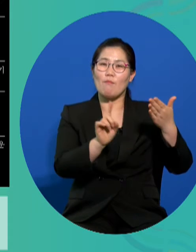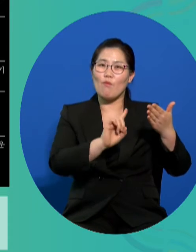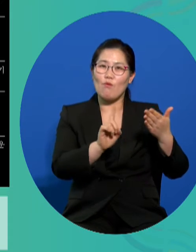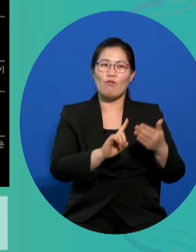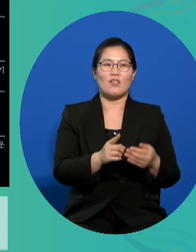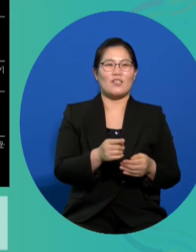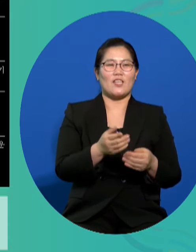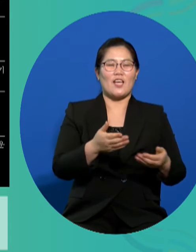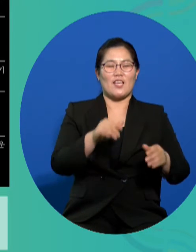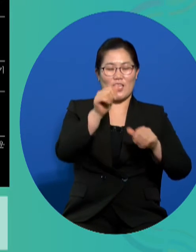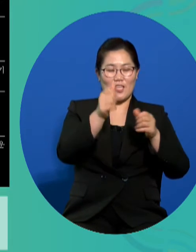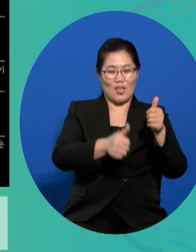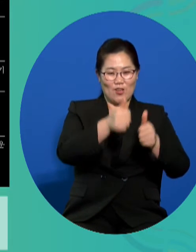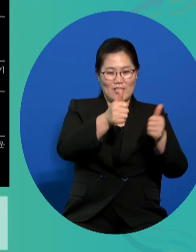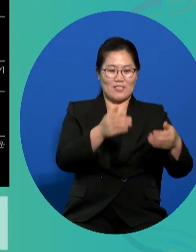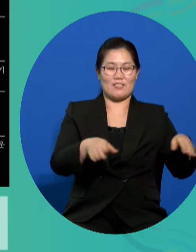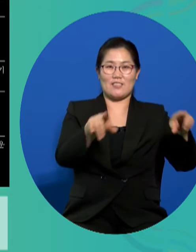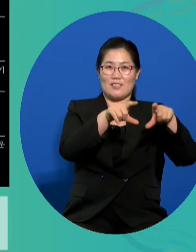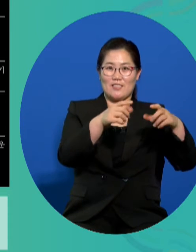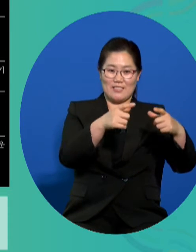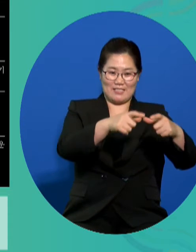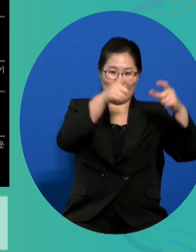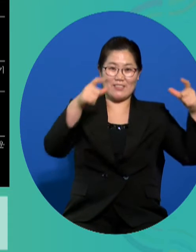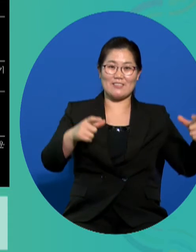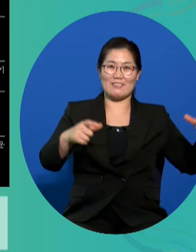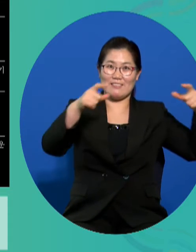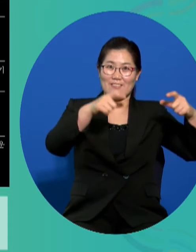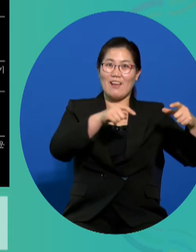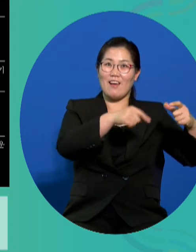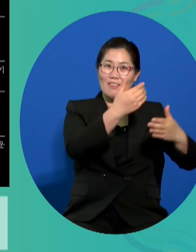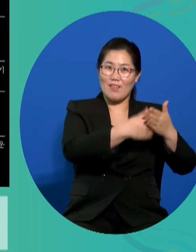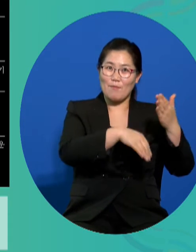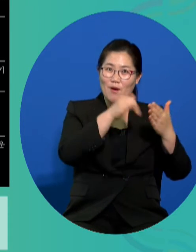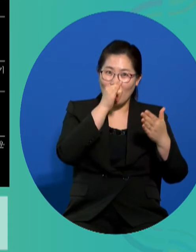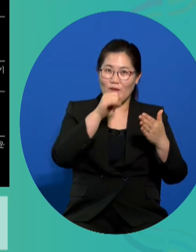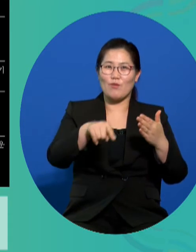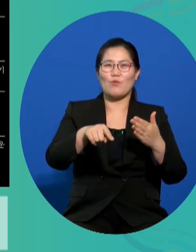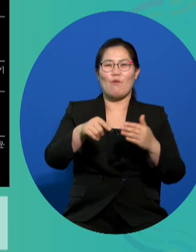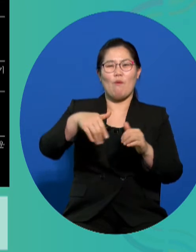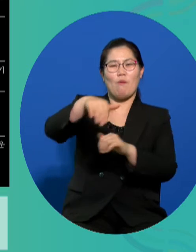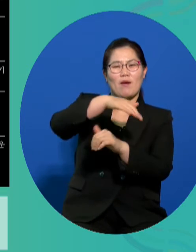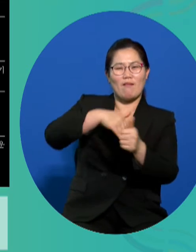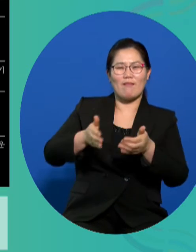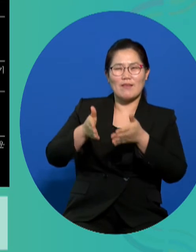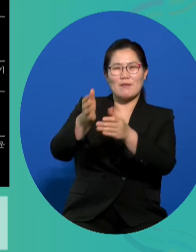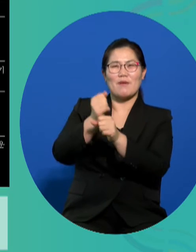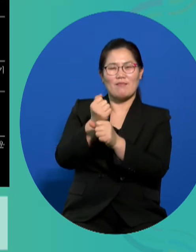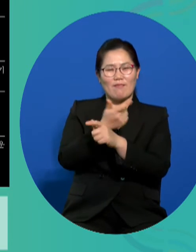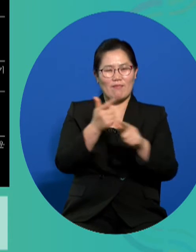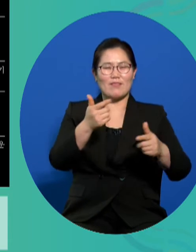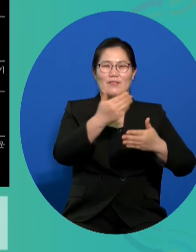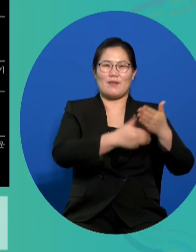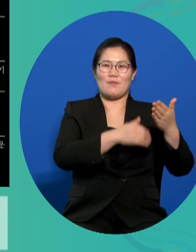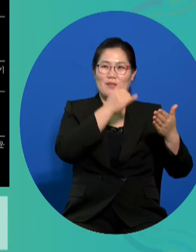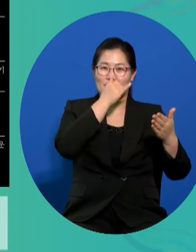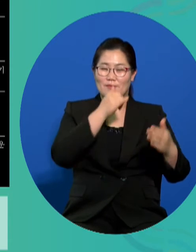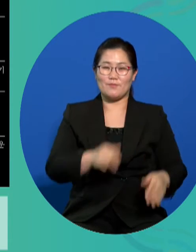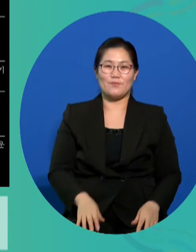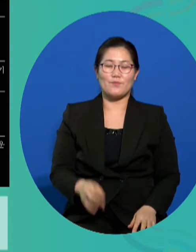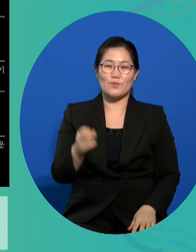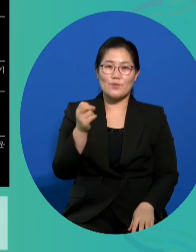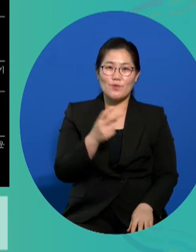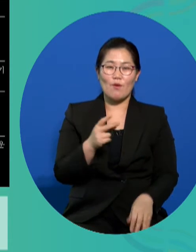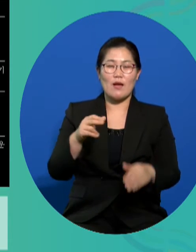선수들이 참가한다든가 이런 것들이 다 전부 다 이제 레거시에 포함이 됩니다. 하다못해 패럴림픽에서는 장애인들 통합